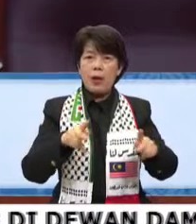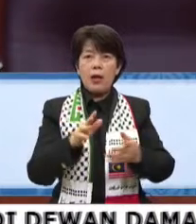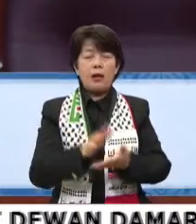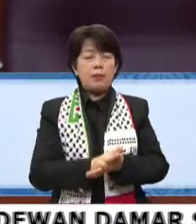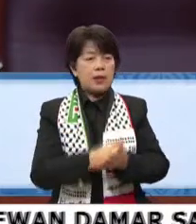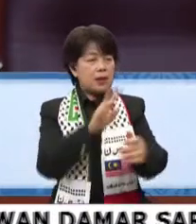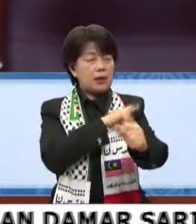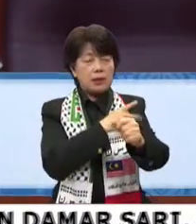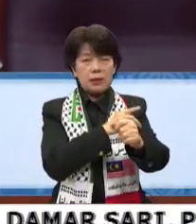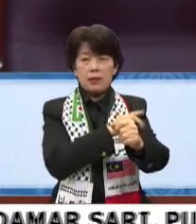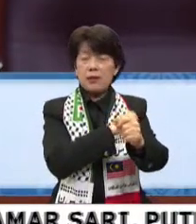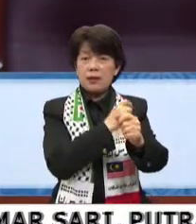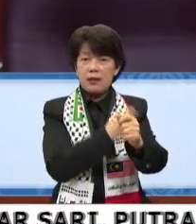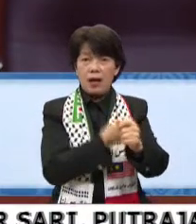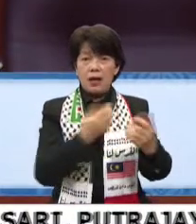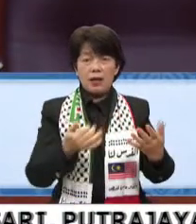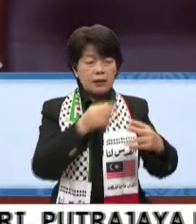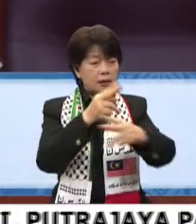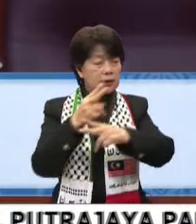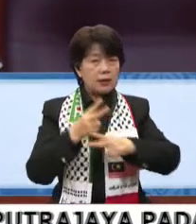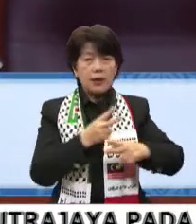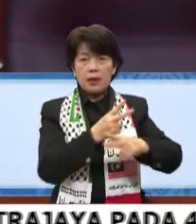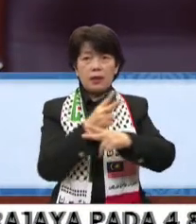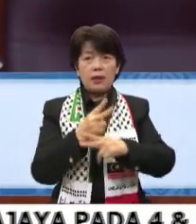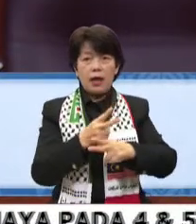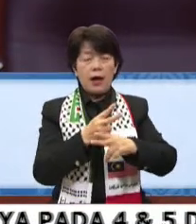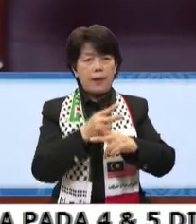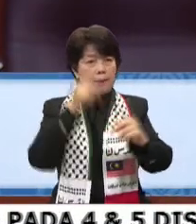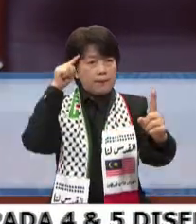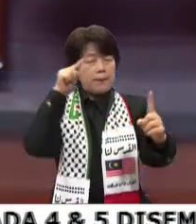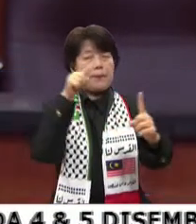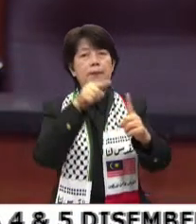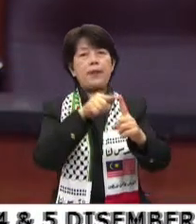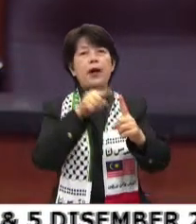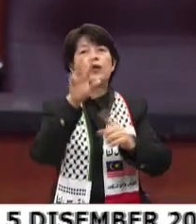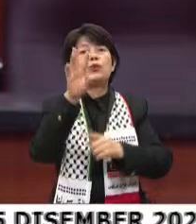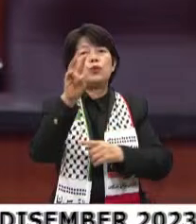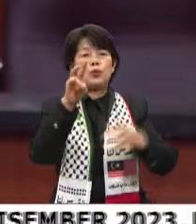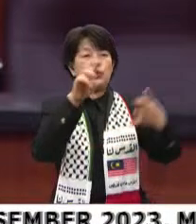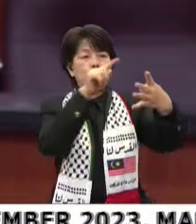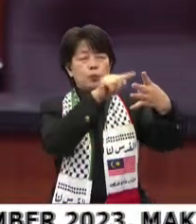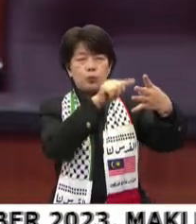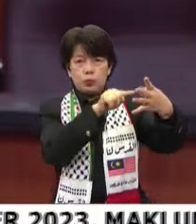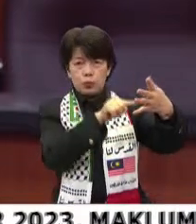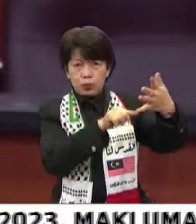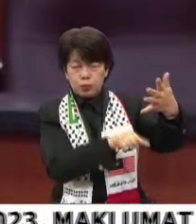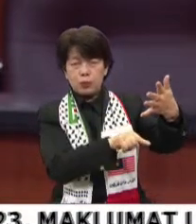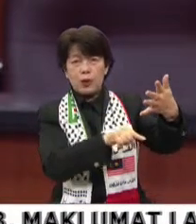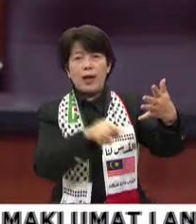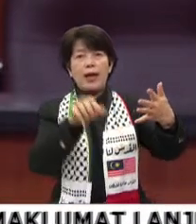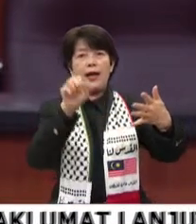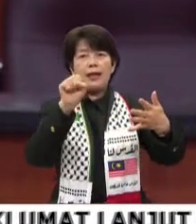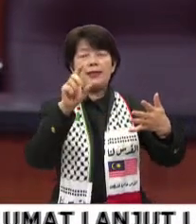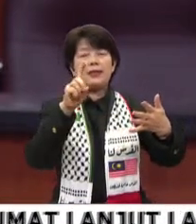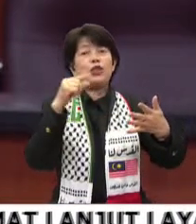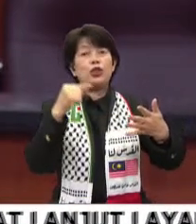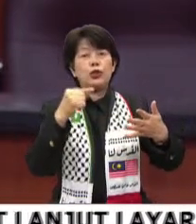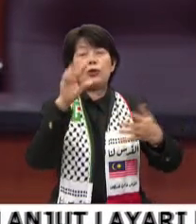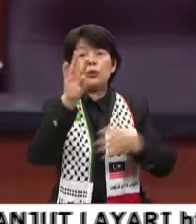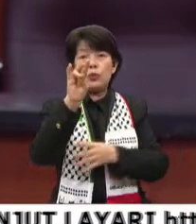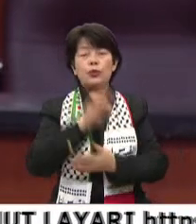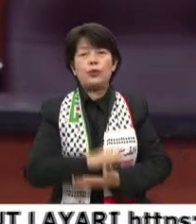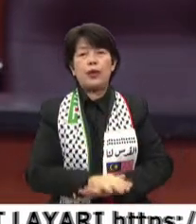tenaga dtn dijajarkan P matlamat tujuh agenda pembangunan mampan sdg7